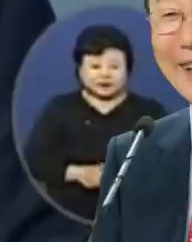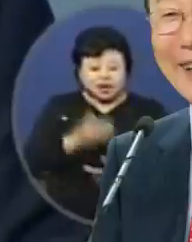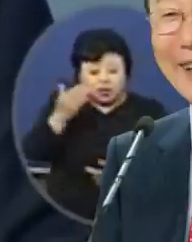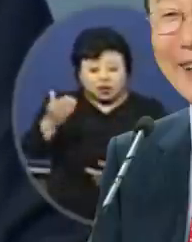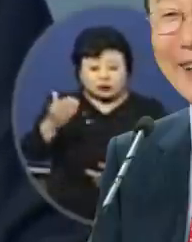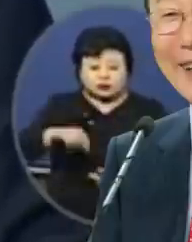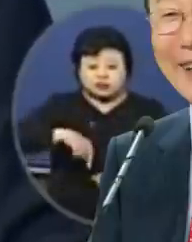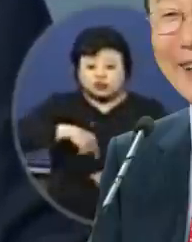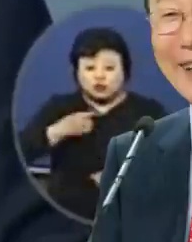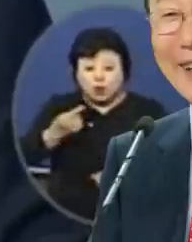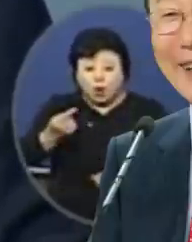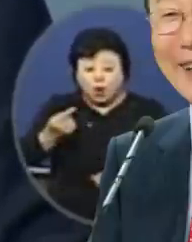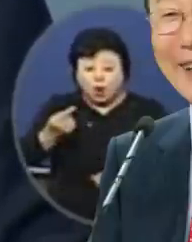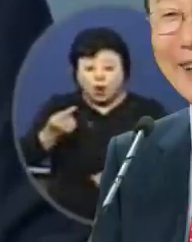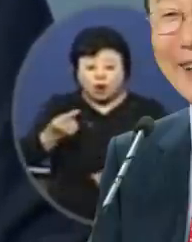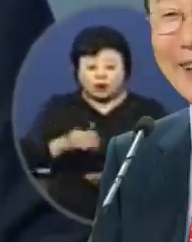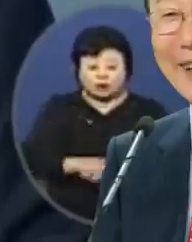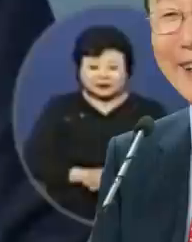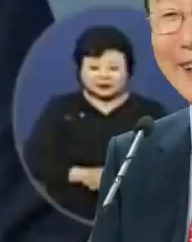여러분은 스스로